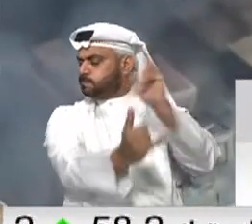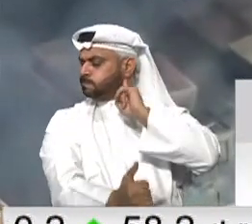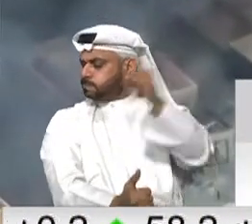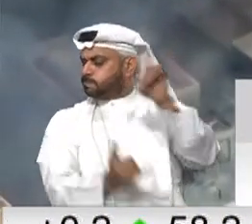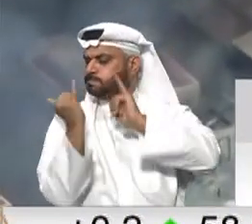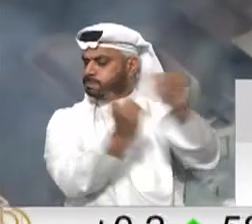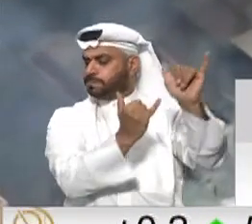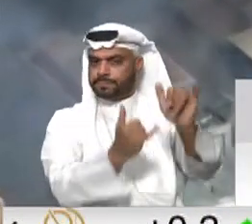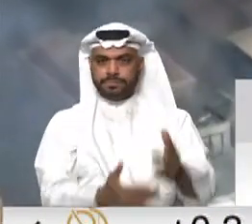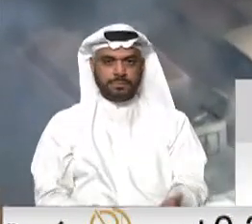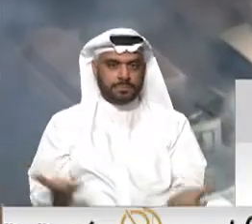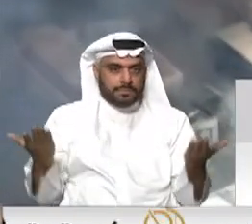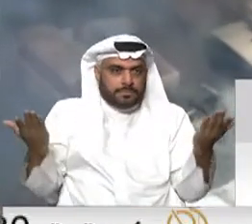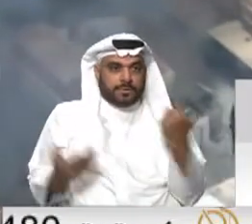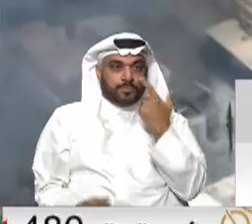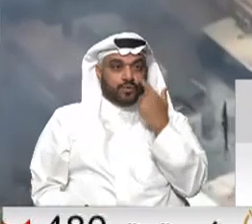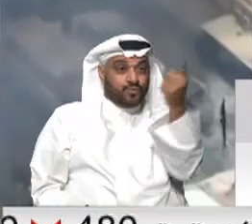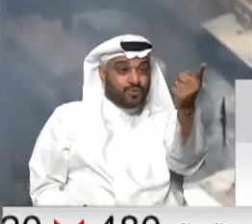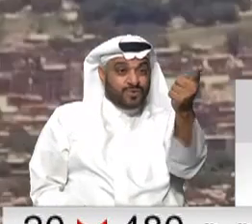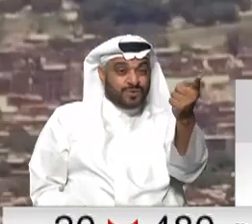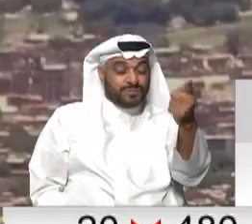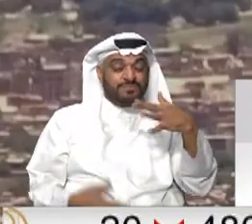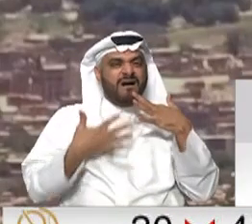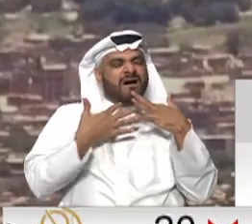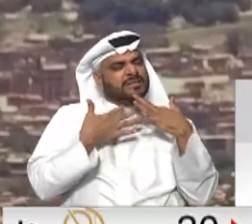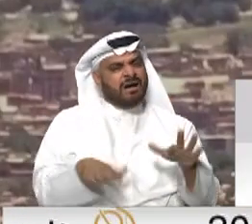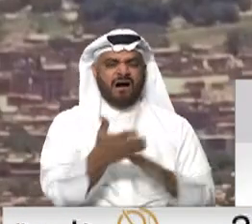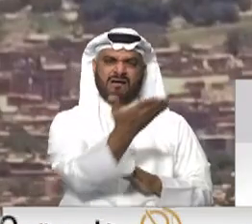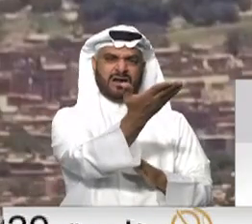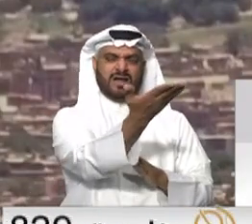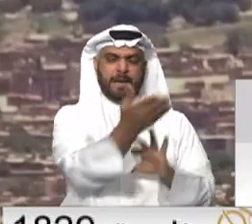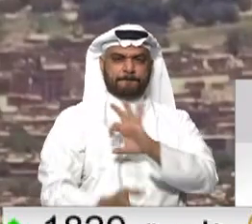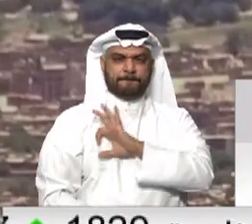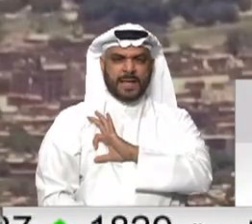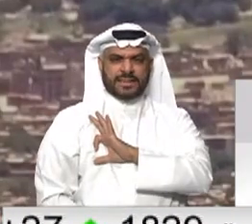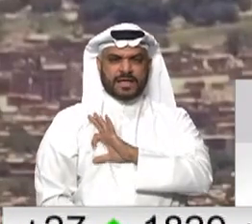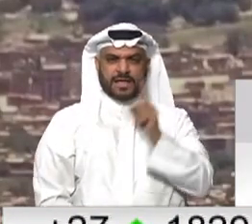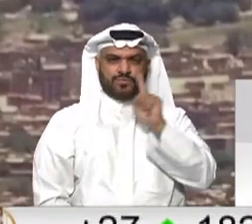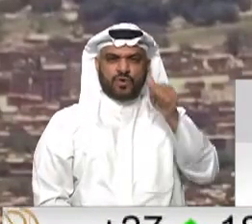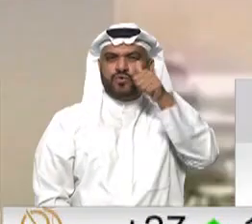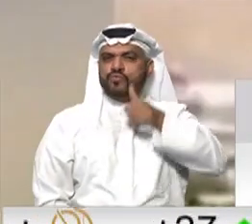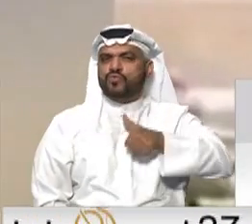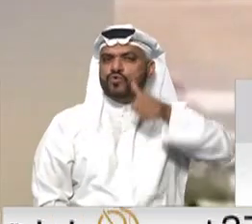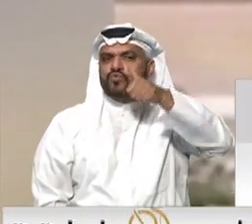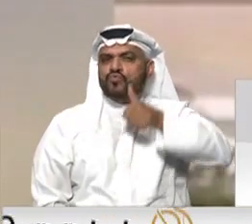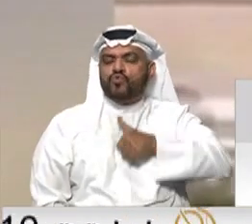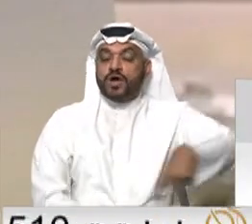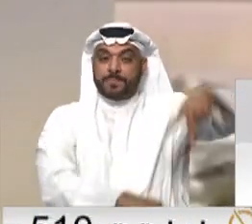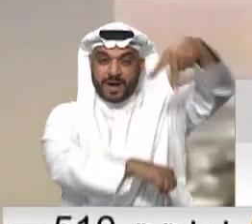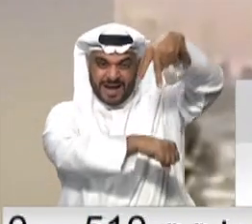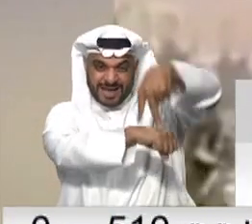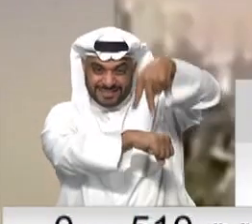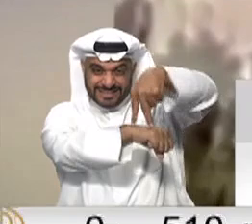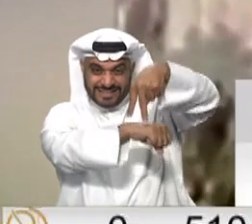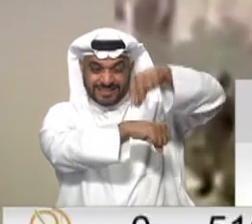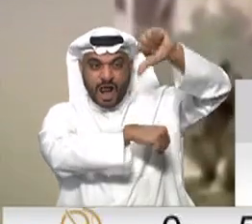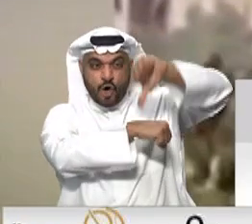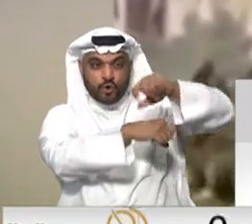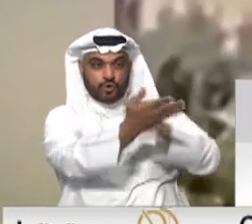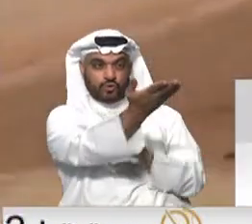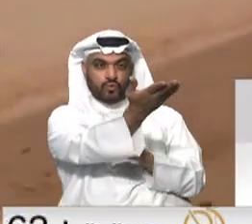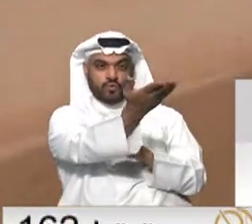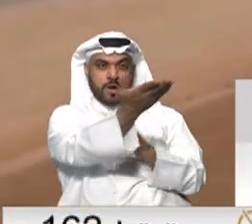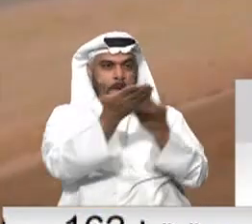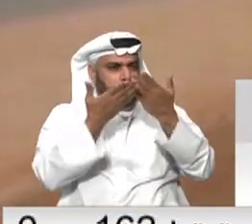بعض المناطق في جزء من أم درمان وفي بعض المناطق في الخرطوم قد تشهد استقرار نسبيا، لكن استقرار